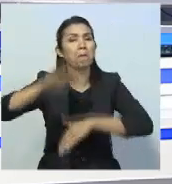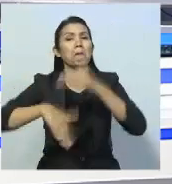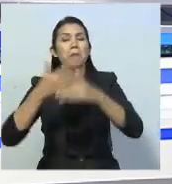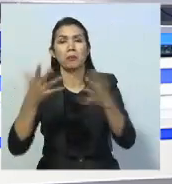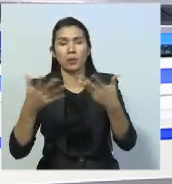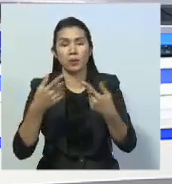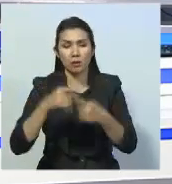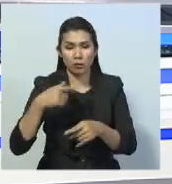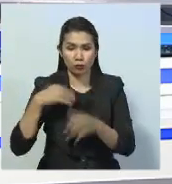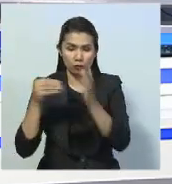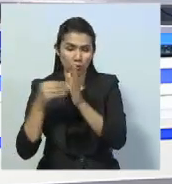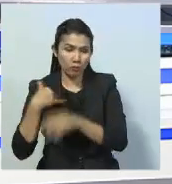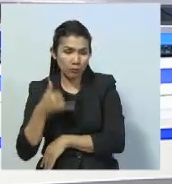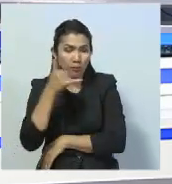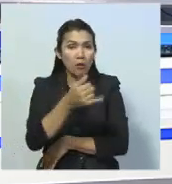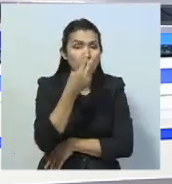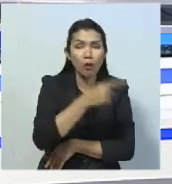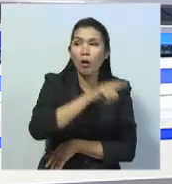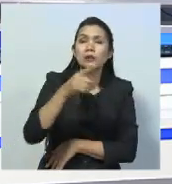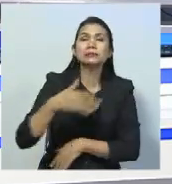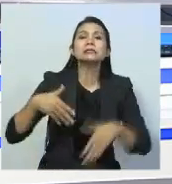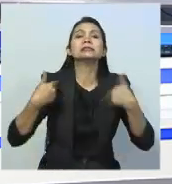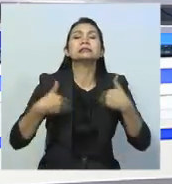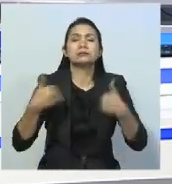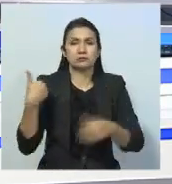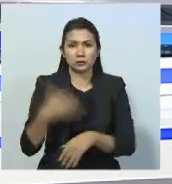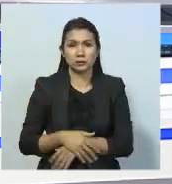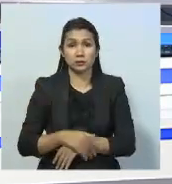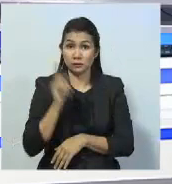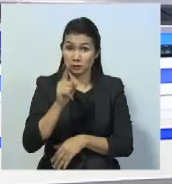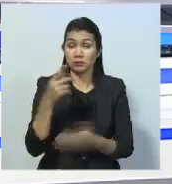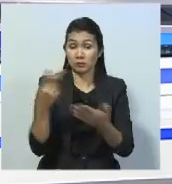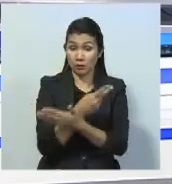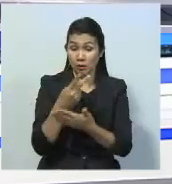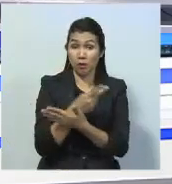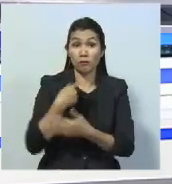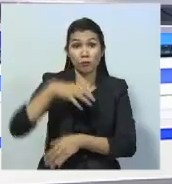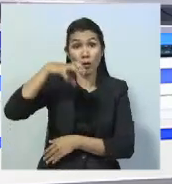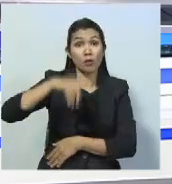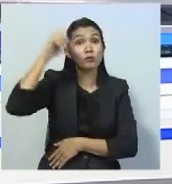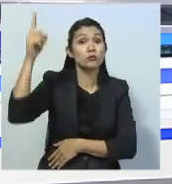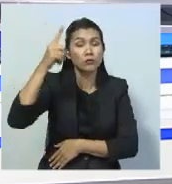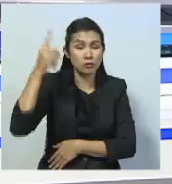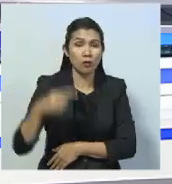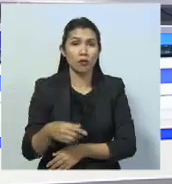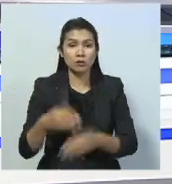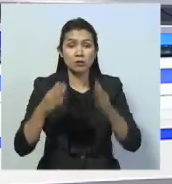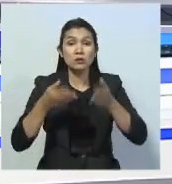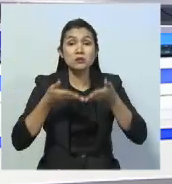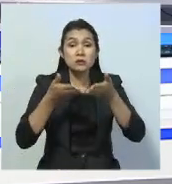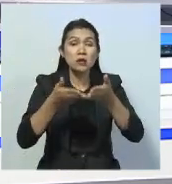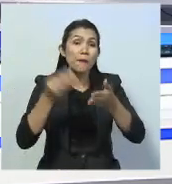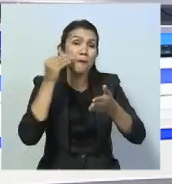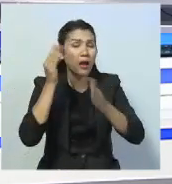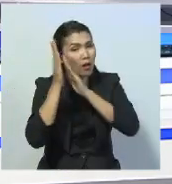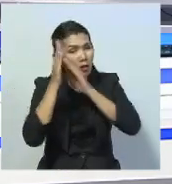เห็นอาส่วนกลางลงไปแบบนี้ก็ชื่นใจ โอ้เพราะว่าจริงๆแล้วกาญจนบุรีเป็นเมืองแห่งการท่องเที่ยวแพท่องเที่ยวนี่ก็เยอะหลายคนก็บอกเอ๊ะไป